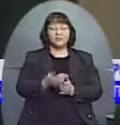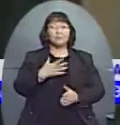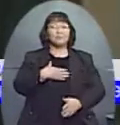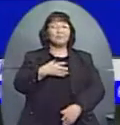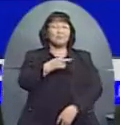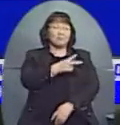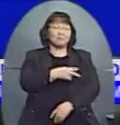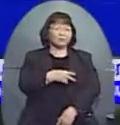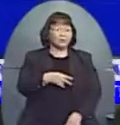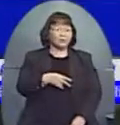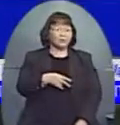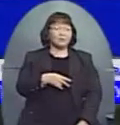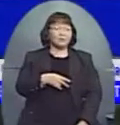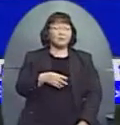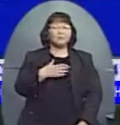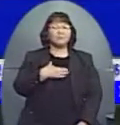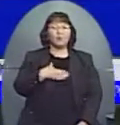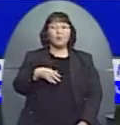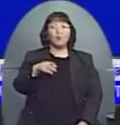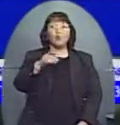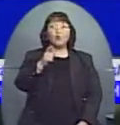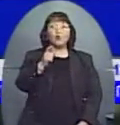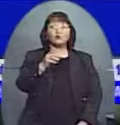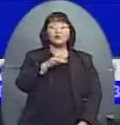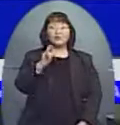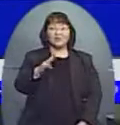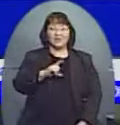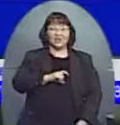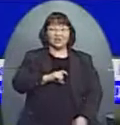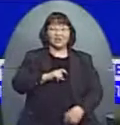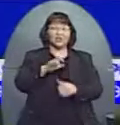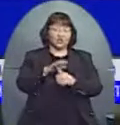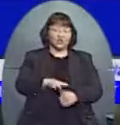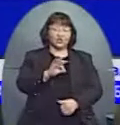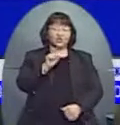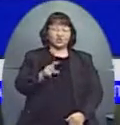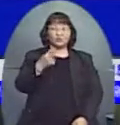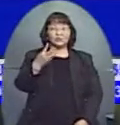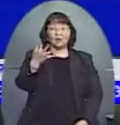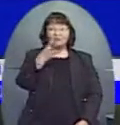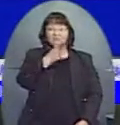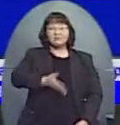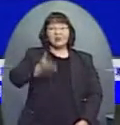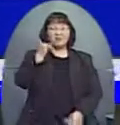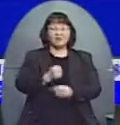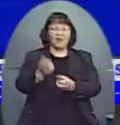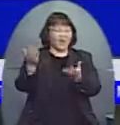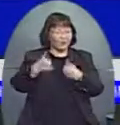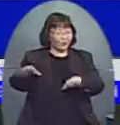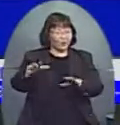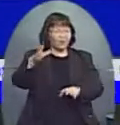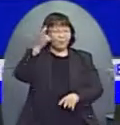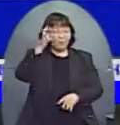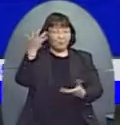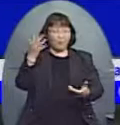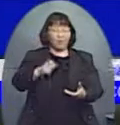манай ч нэг хөдөлмөр эрхлэх зөрчөөд байгаа юм улс даяар зөрчиж байгаа юм бол яг хөө 45 наснаас дээш хүнийг ажилд авахгүй тийм. Одоо боломжролгүй хүнийг авахгүй гэр чинь